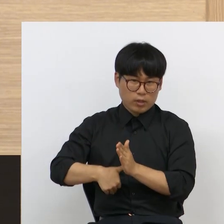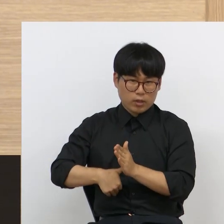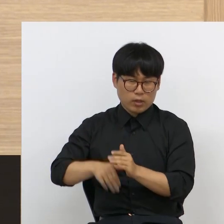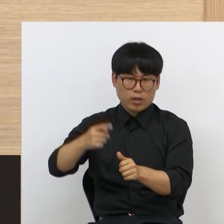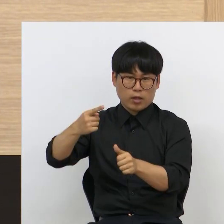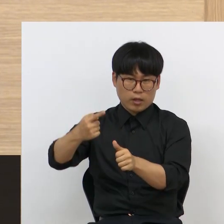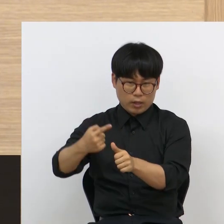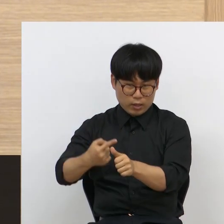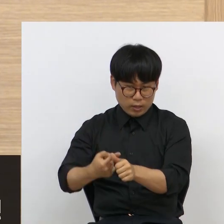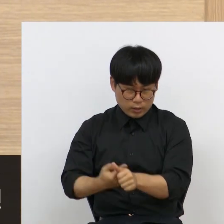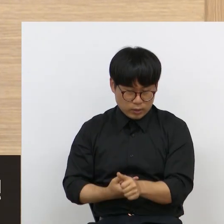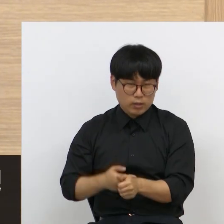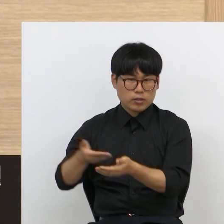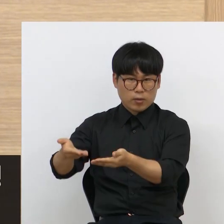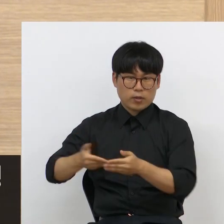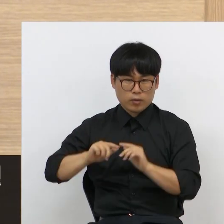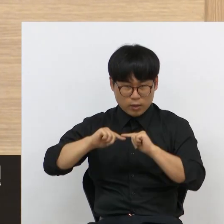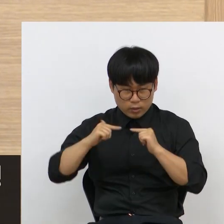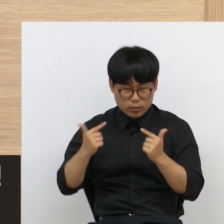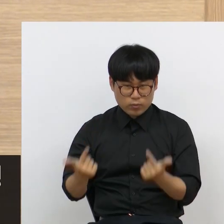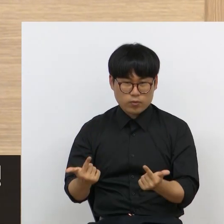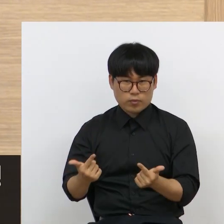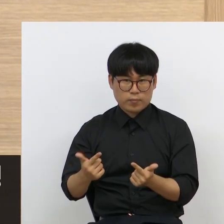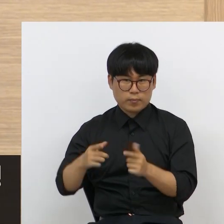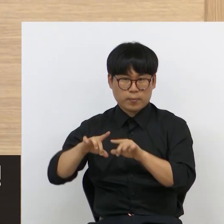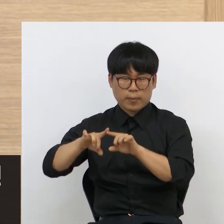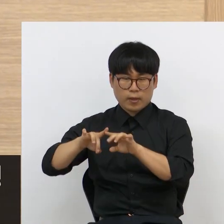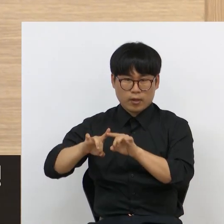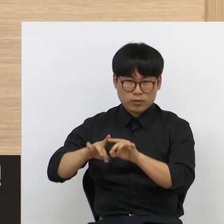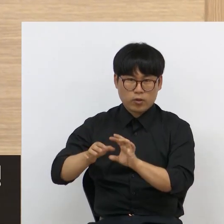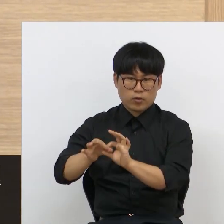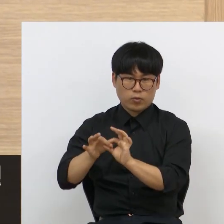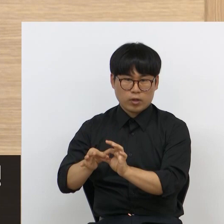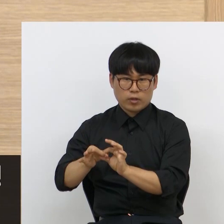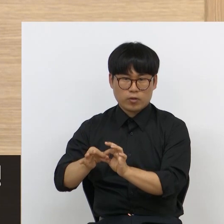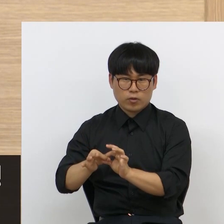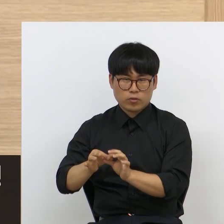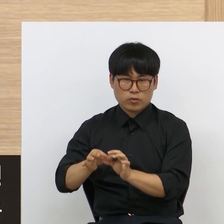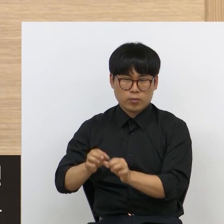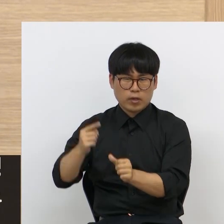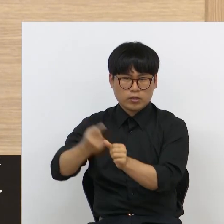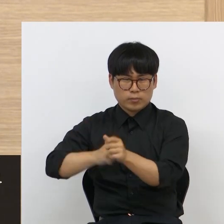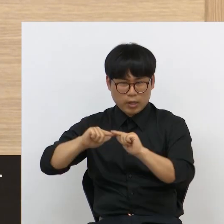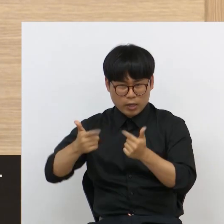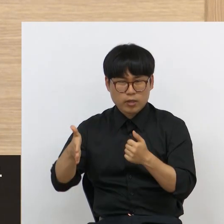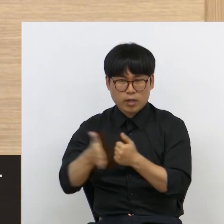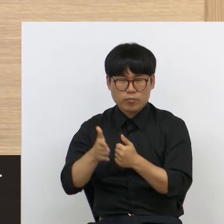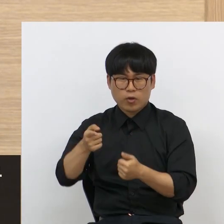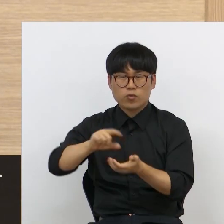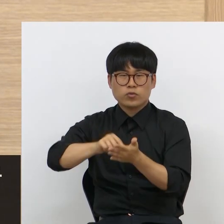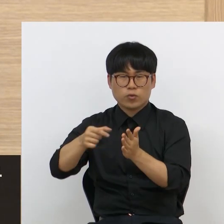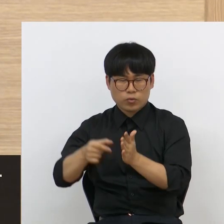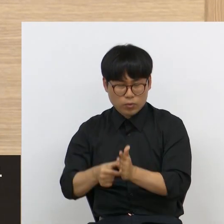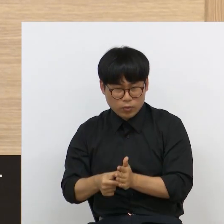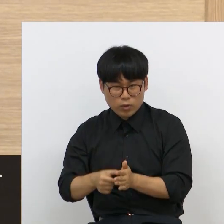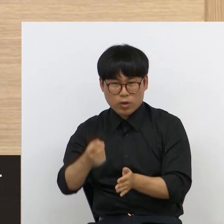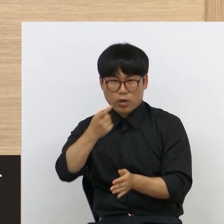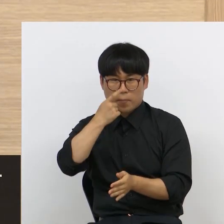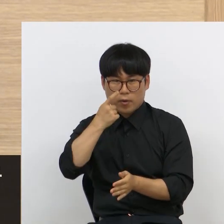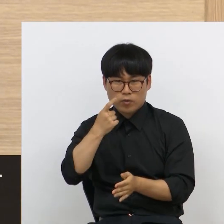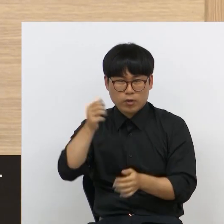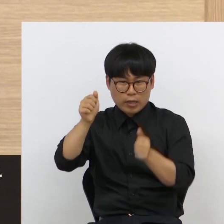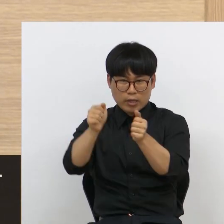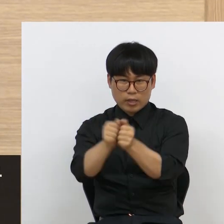자연스러운 정보가 아니고 전류를 통한 조금 부자연스러운 소리이기 때문에 그걸 얼마만큼 습득하느냐 하는 뇌의 기능이 상당히